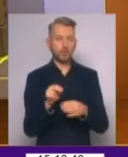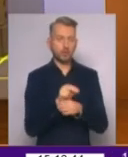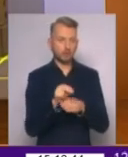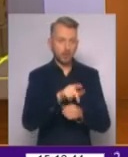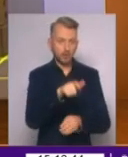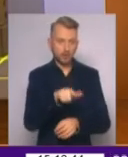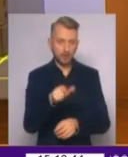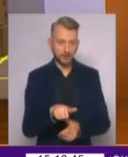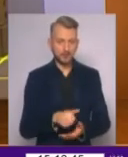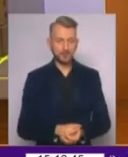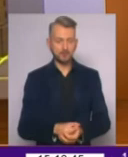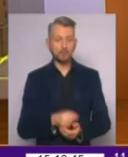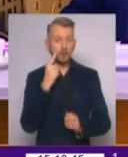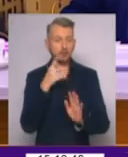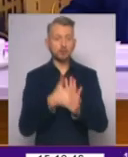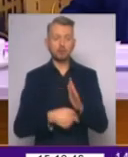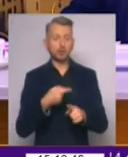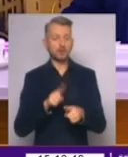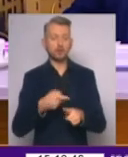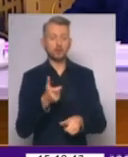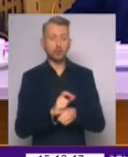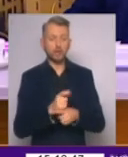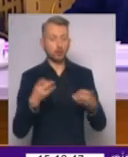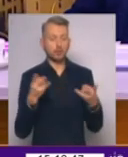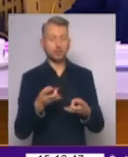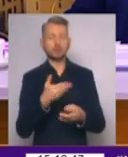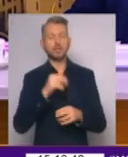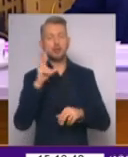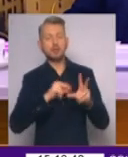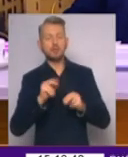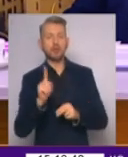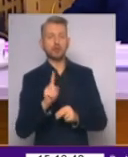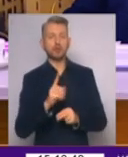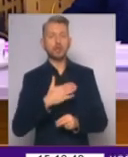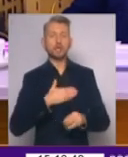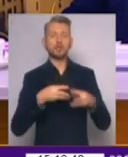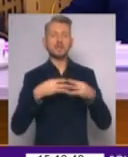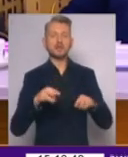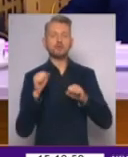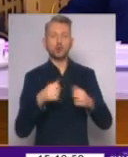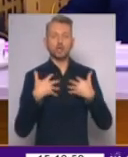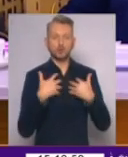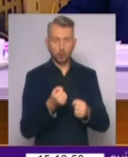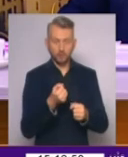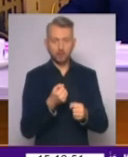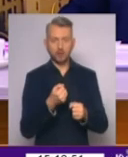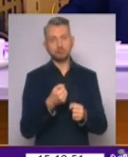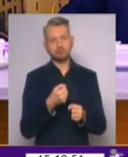людей. Угу. Зрозуміло, це вкрай необхідно, і ми надіємося, що наше Міністерство охорони здоров'я на це